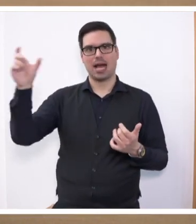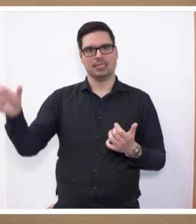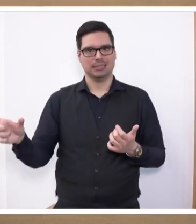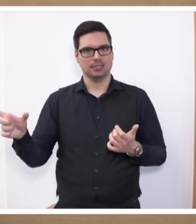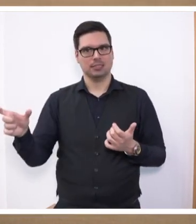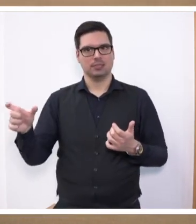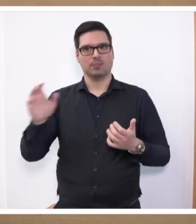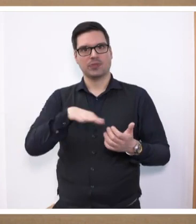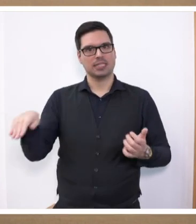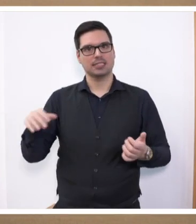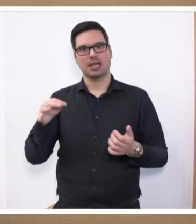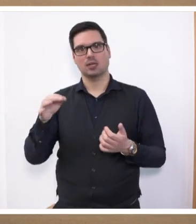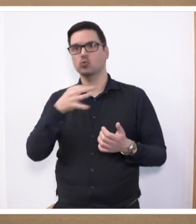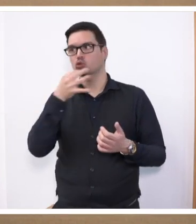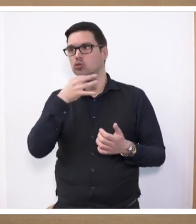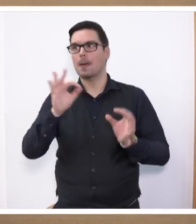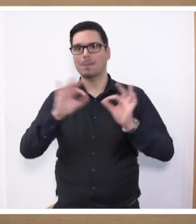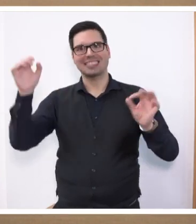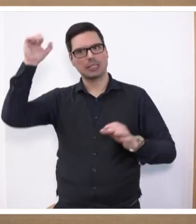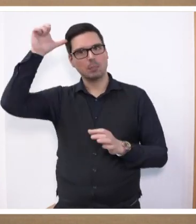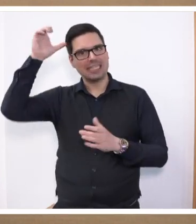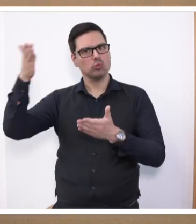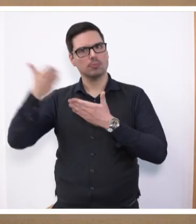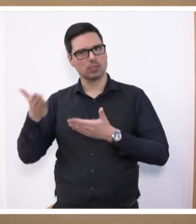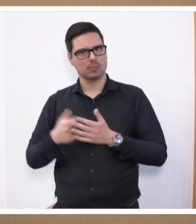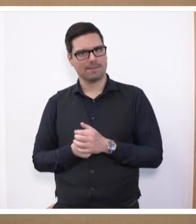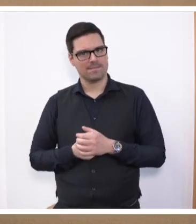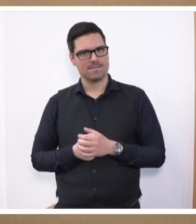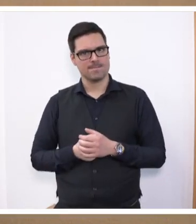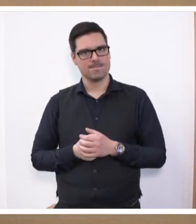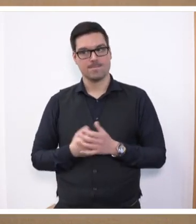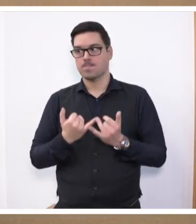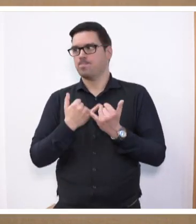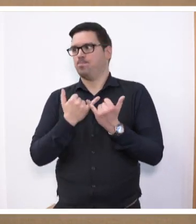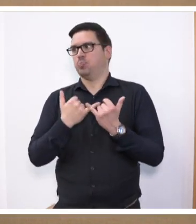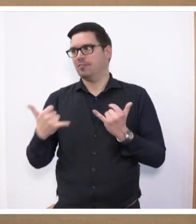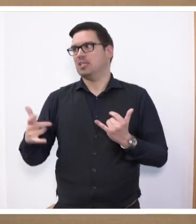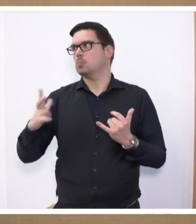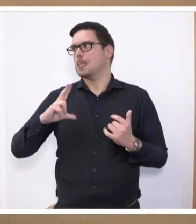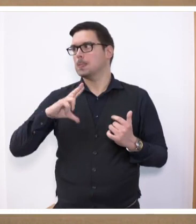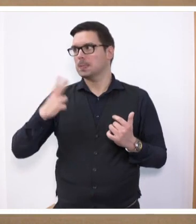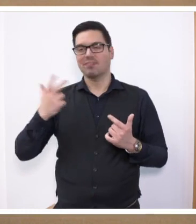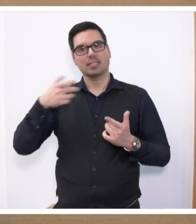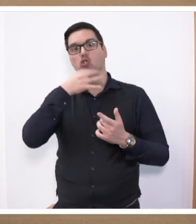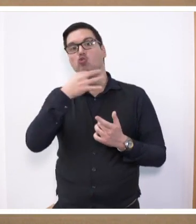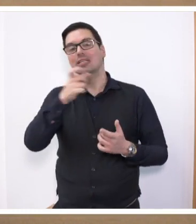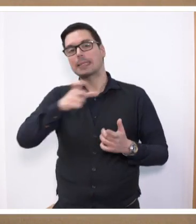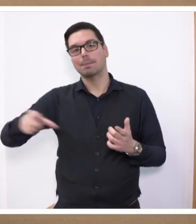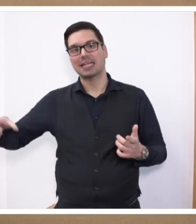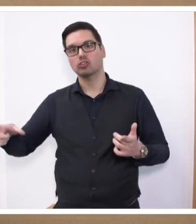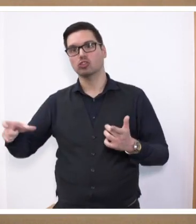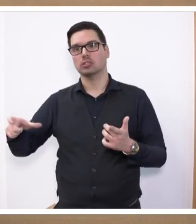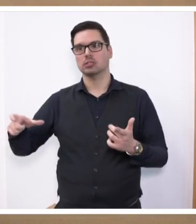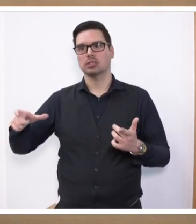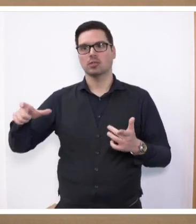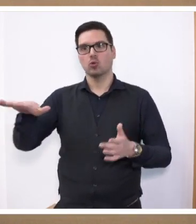diesen maroden Gebäuden die beste Bildung erfahren? Wie können wir erwarten, dass sich diese jungen Menschen in einem Lernumfeld konzentrieren